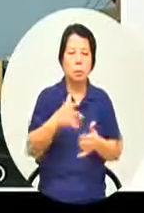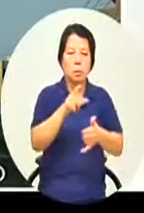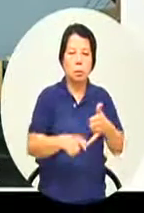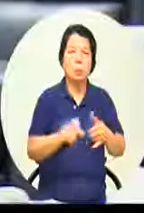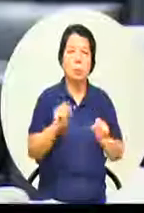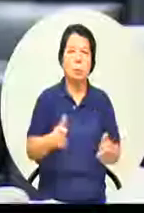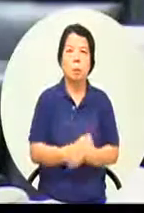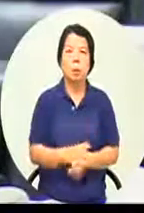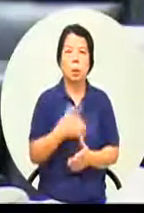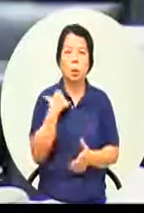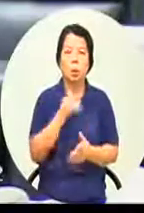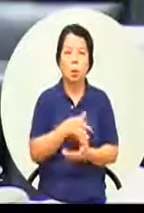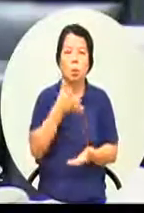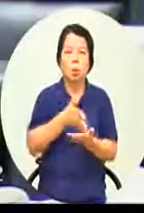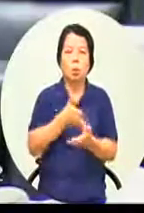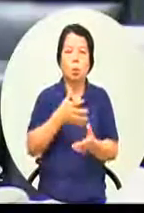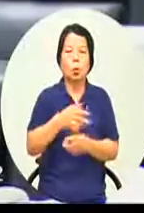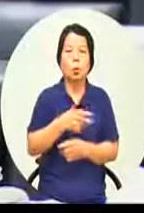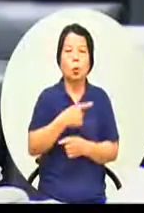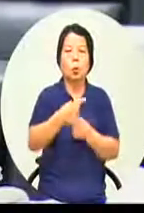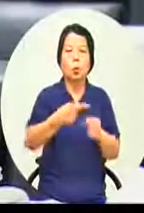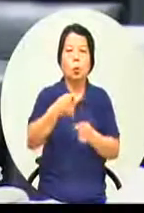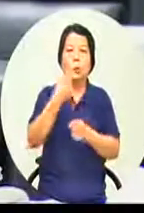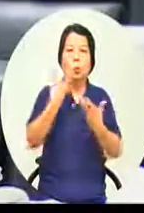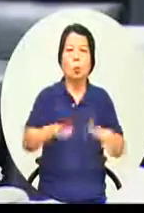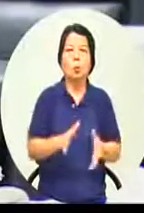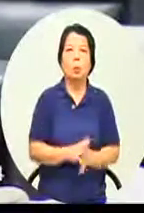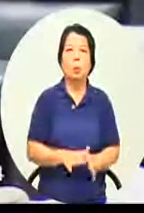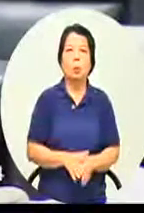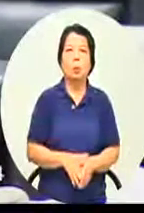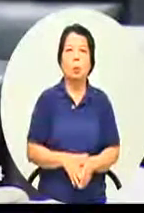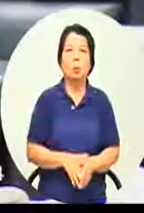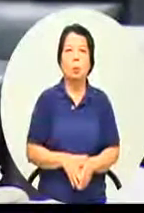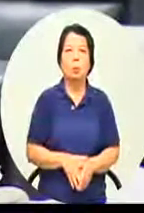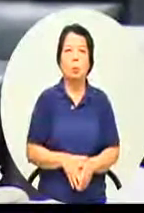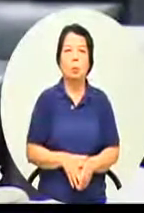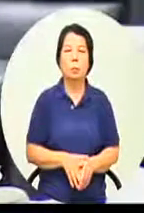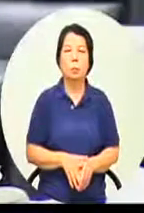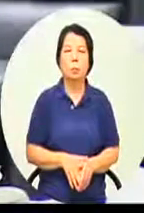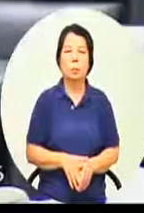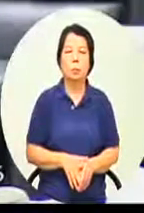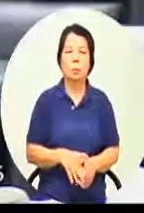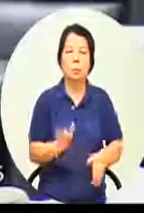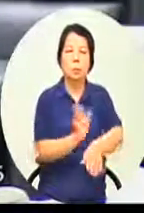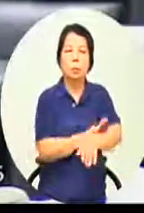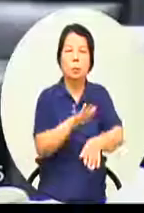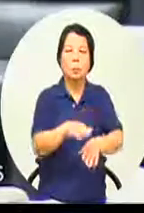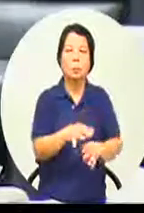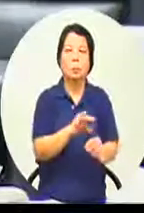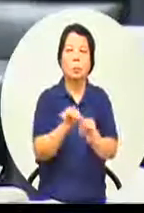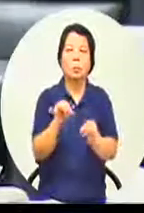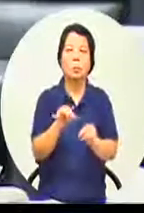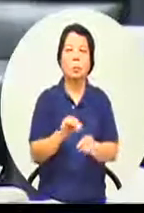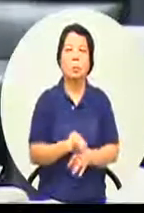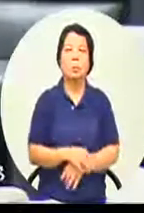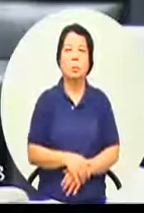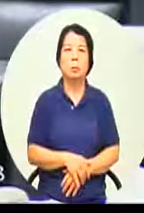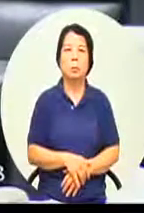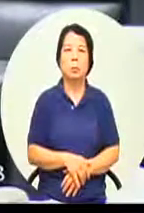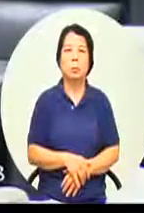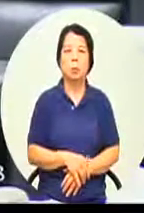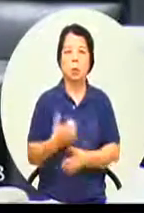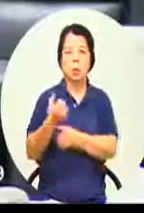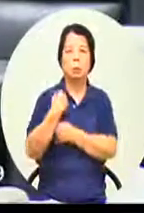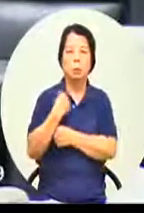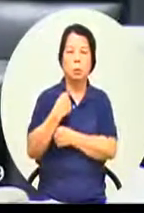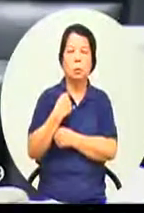我讲了快2年，1年多了，从去年一直讲到今年也年底了。旁边有一块土地，军备局